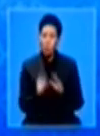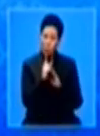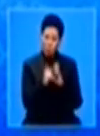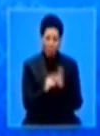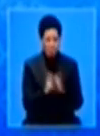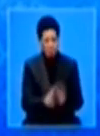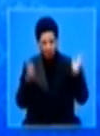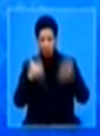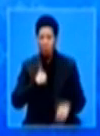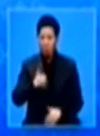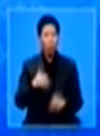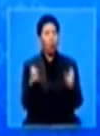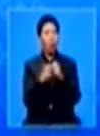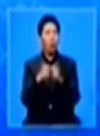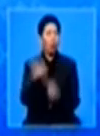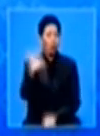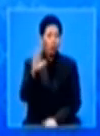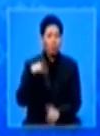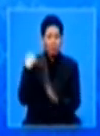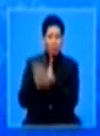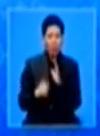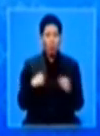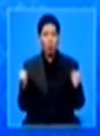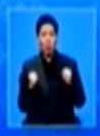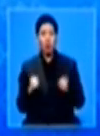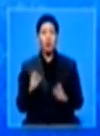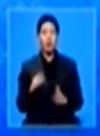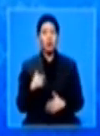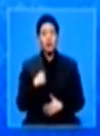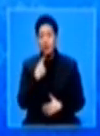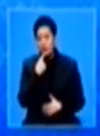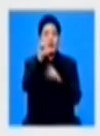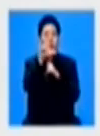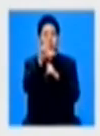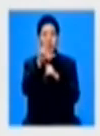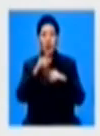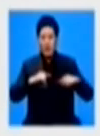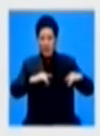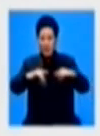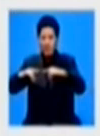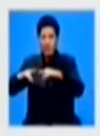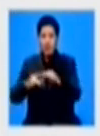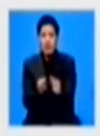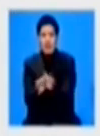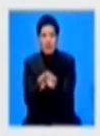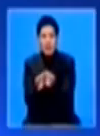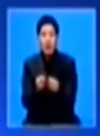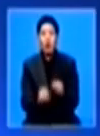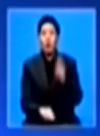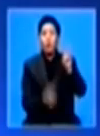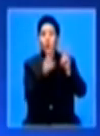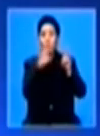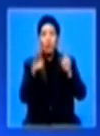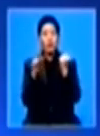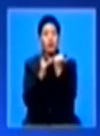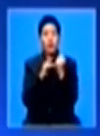โซเชียลมีเดียทั้งโดยเจตนาหรือไม่ก็ตามนะคะโดยไม่มีเหตุผลอันสมควรโดยไม่สนใจข้อกฎหมายรั